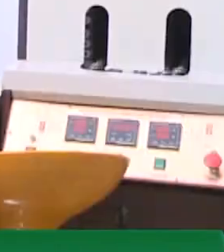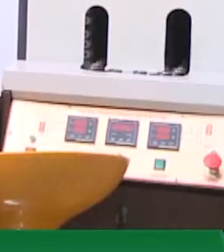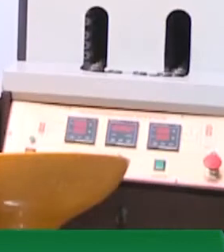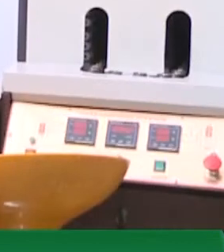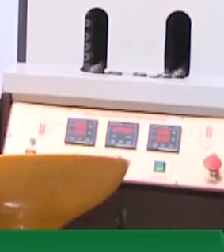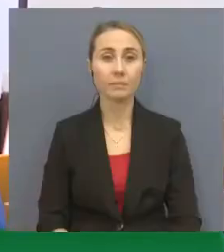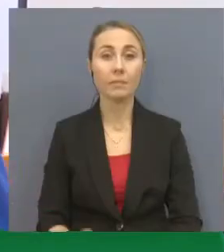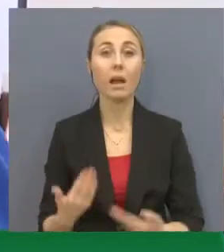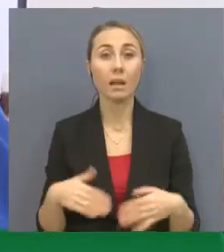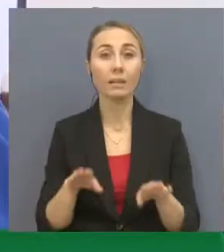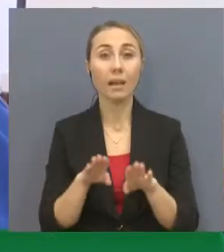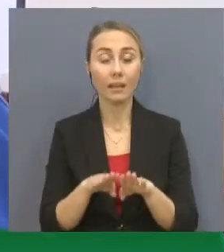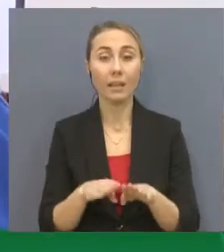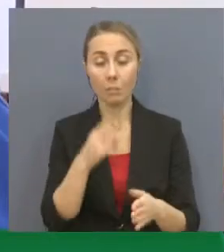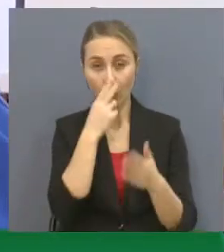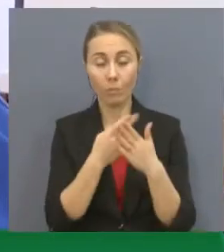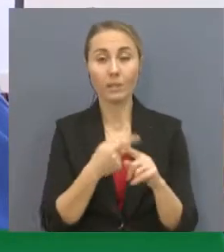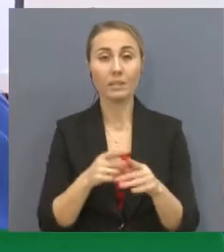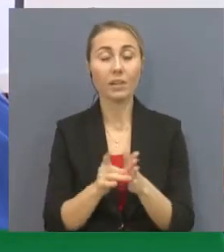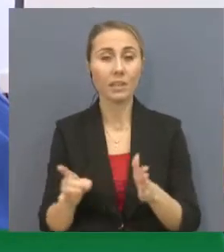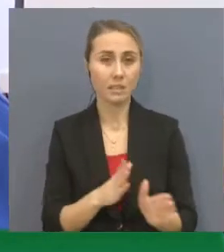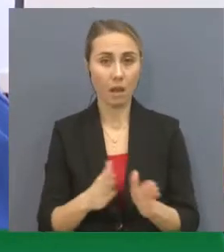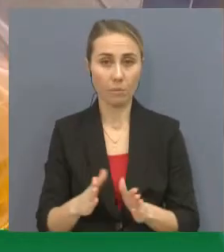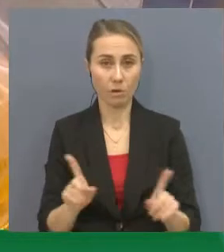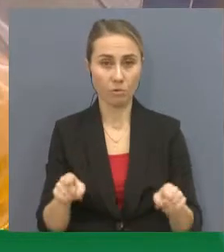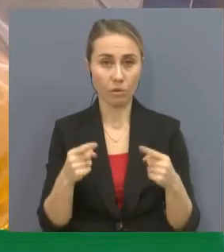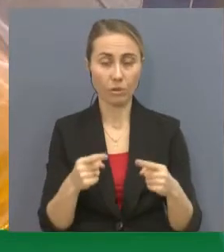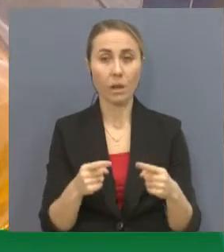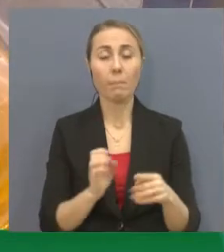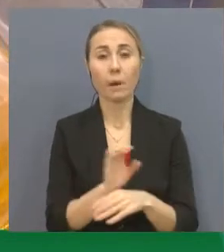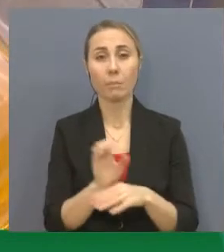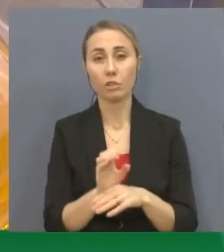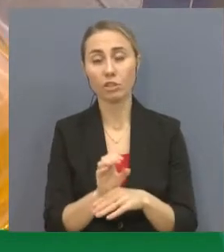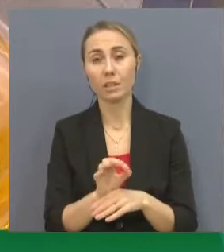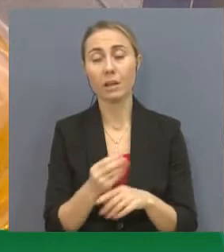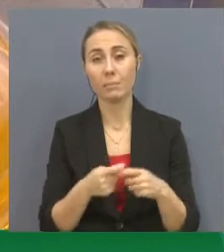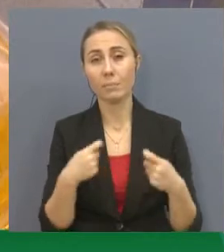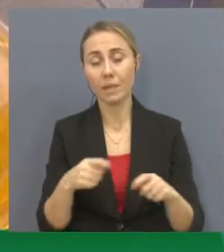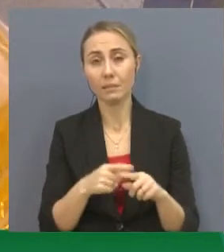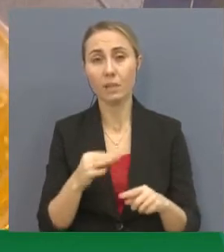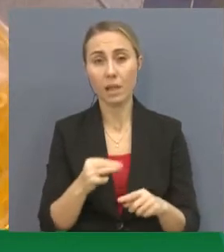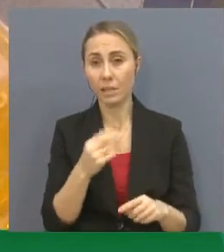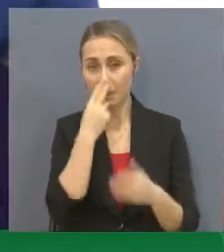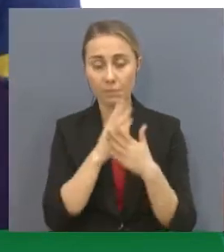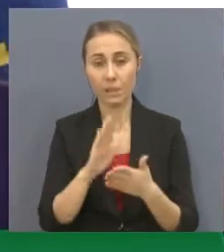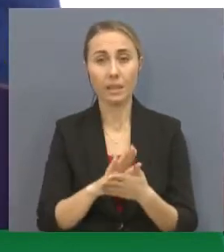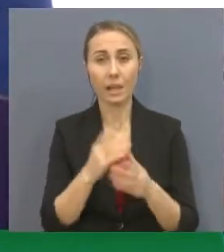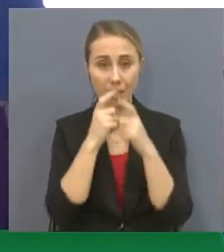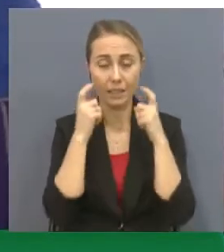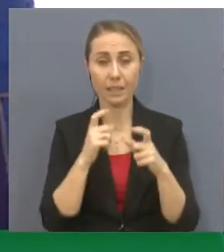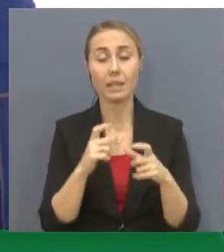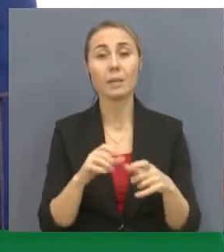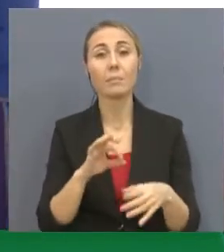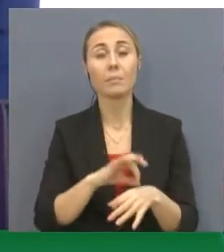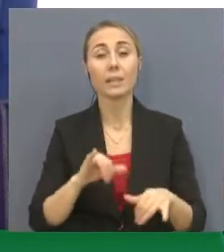таким образом в регионе обеспечен стабильный рост промышленного производства несмотря на сложившуюся ситуацию сегодня для